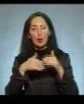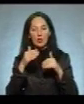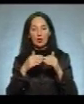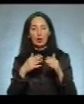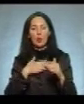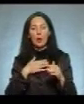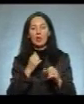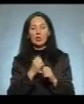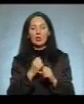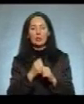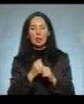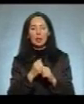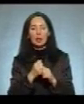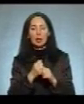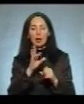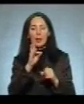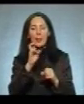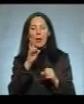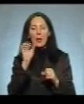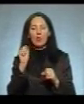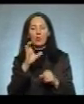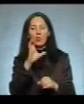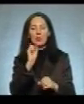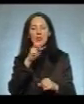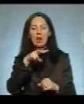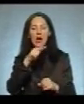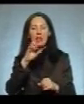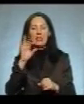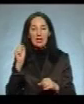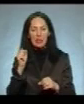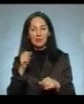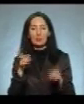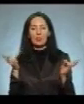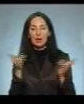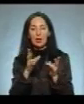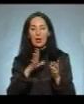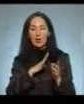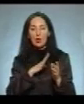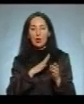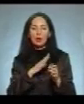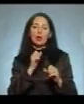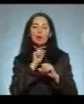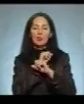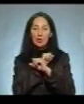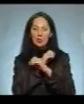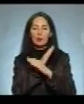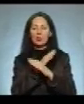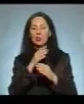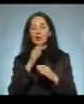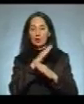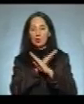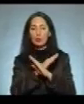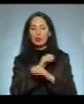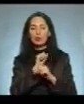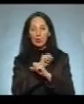Ми здійснили набивку сальників на засувці. Щоправда, довелося все ж таки тимчасово припинити водопостачання ряду будинків.